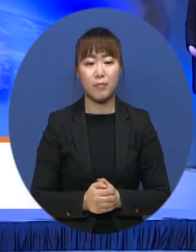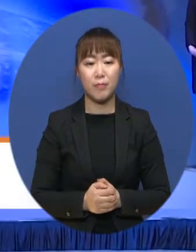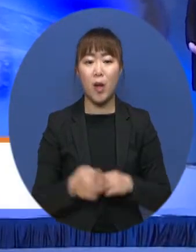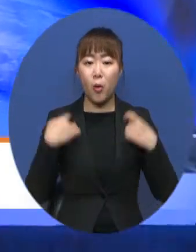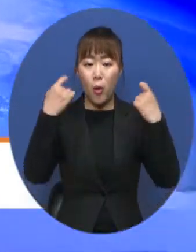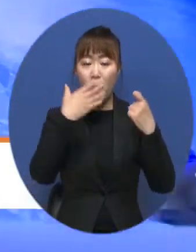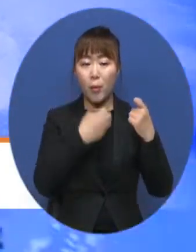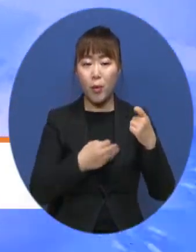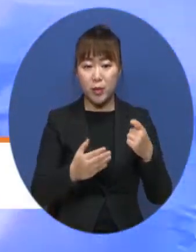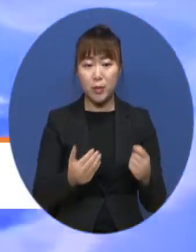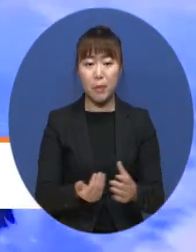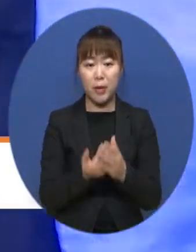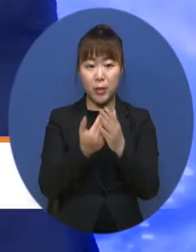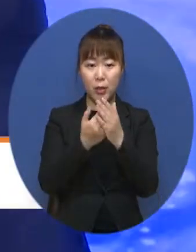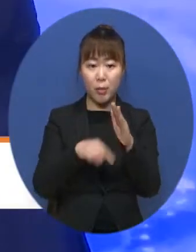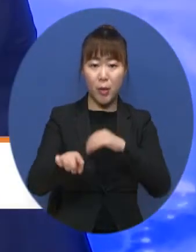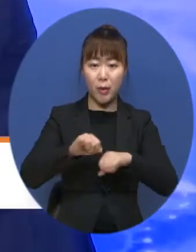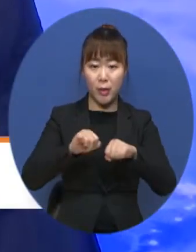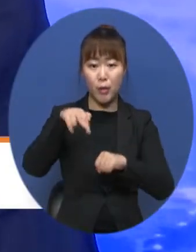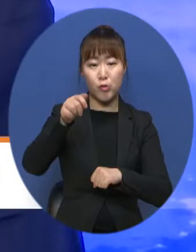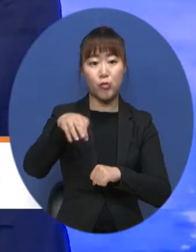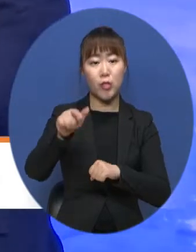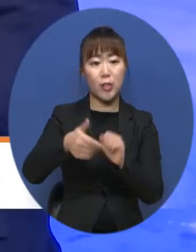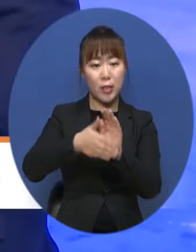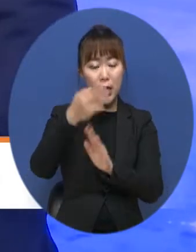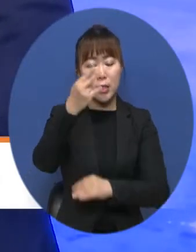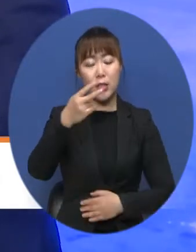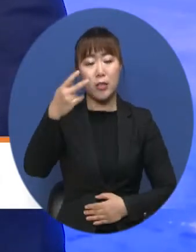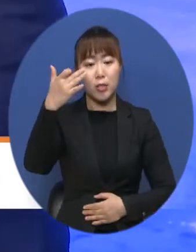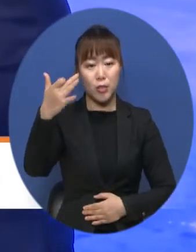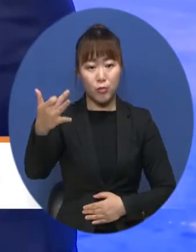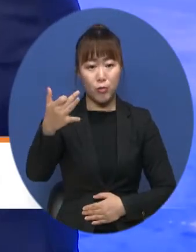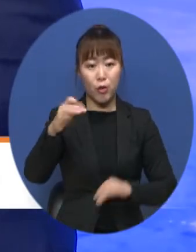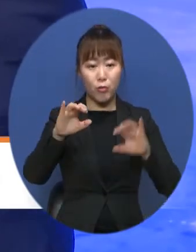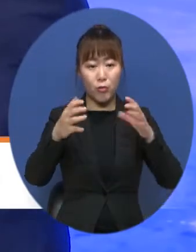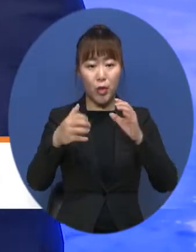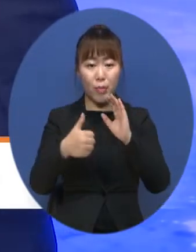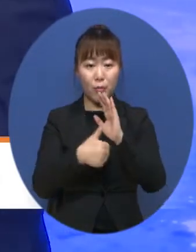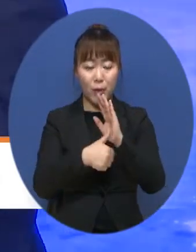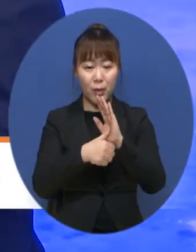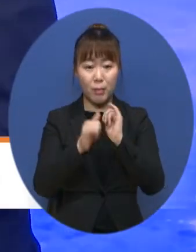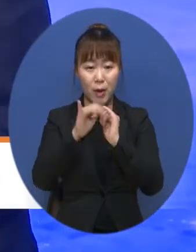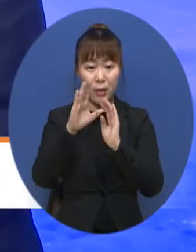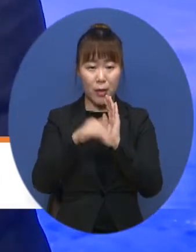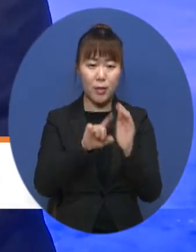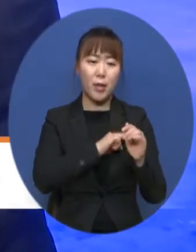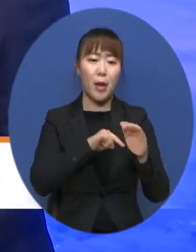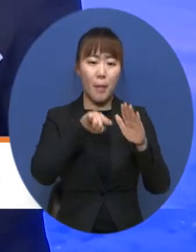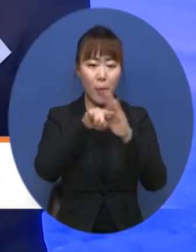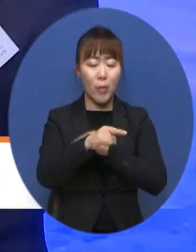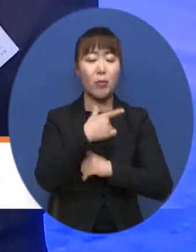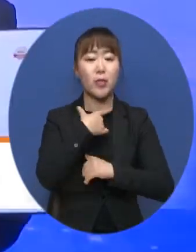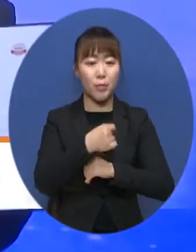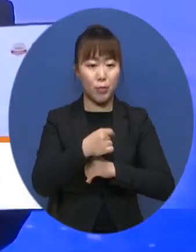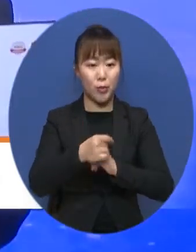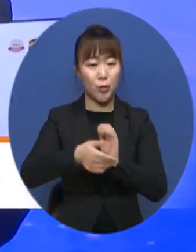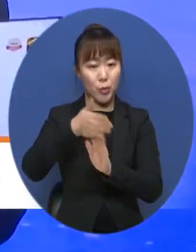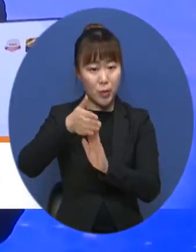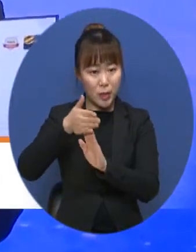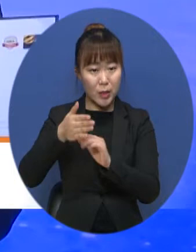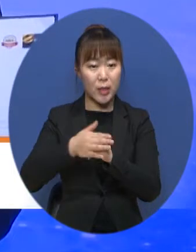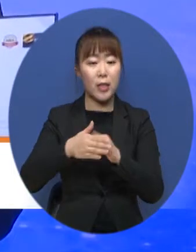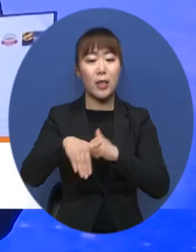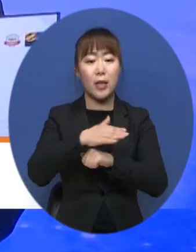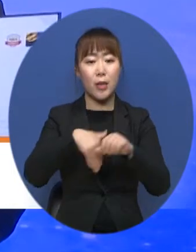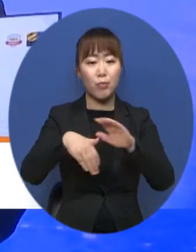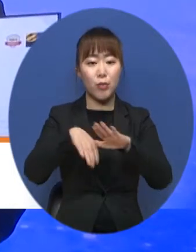관광복지 향상에 앞장선 순천시가 2019 국가 브랜드 시상에서 가장 방문하고 싶은 도시와 생태문화 관광도시